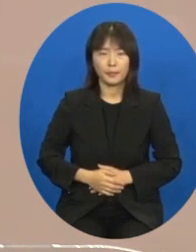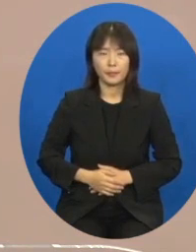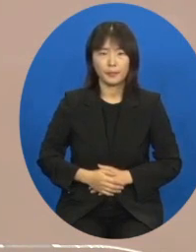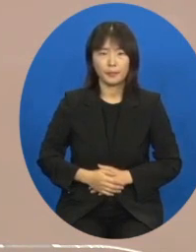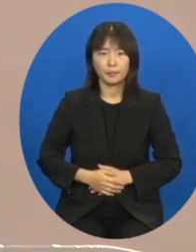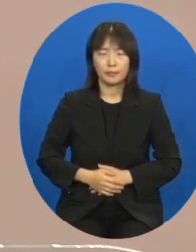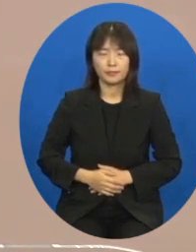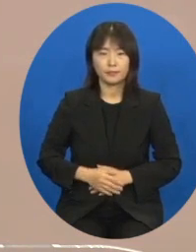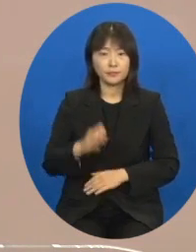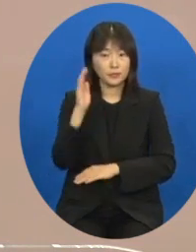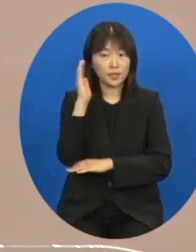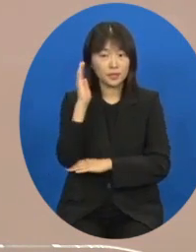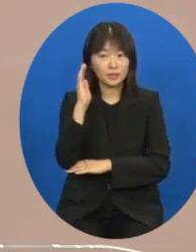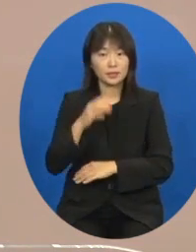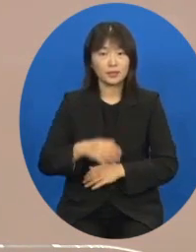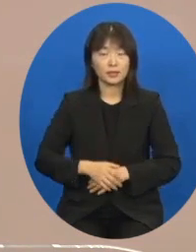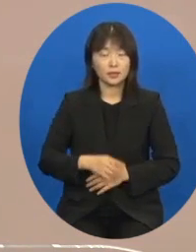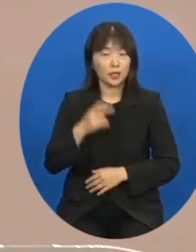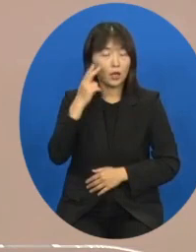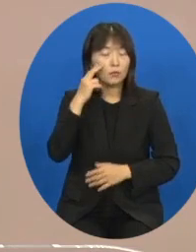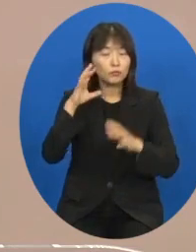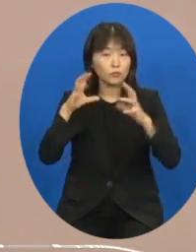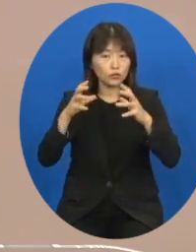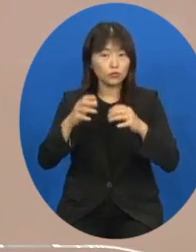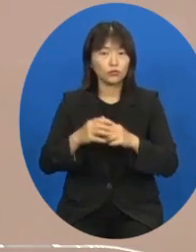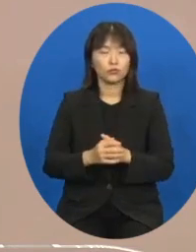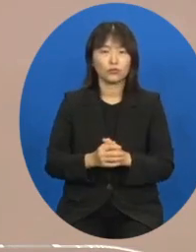우아이긴 합니다만 미국이